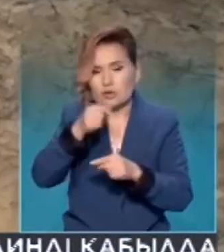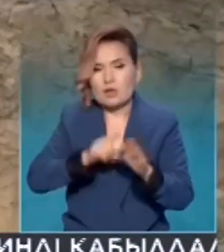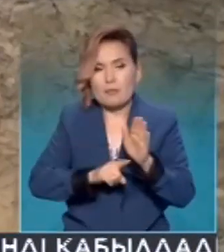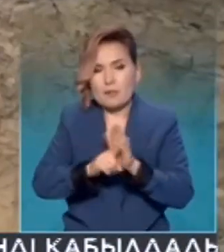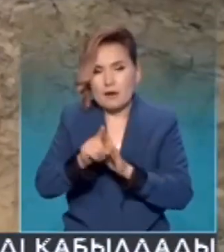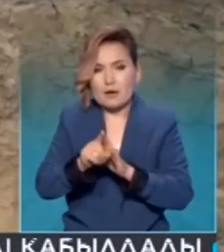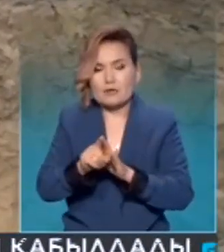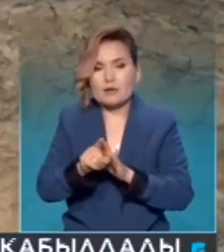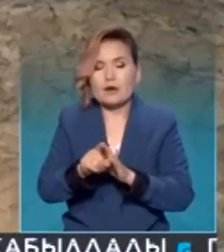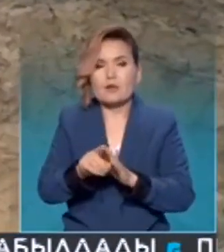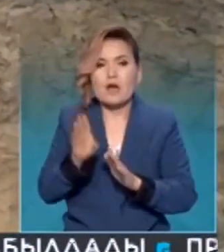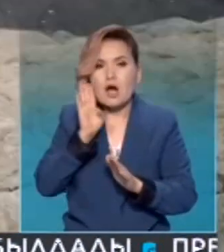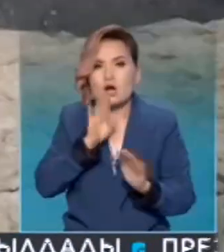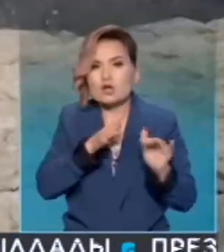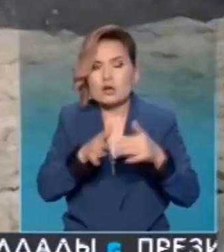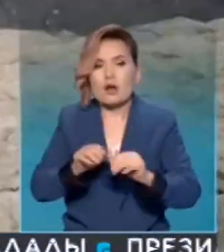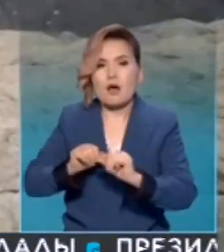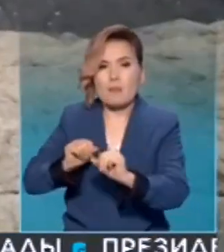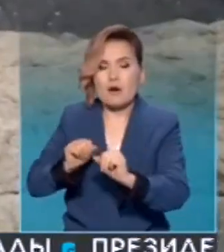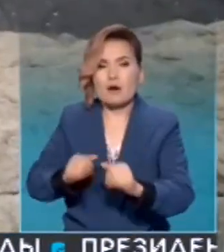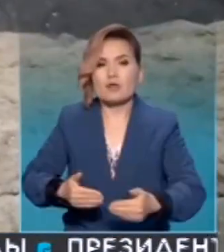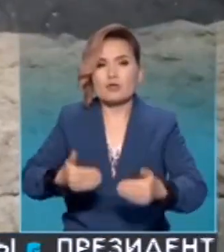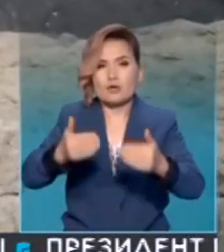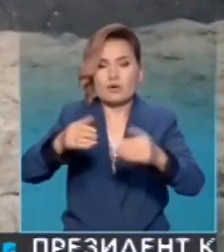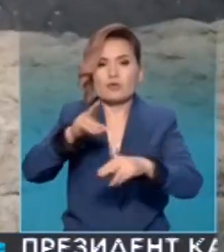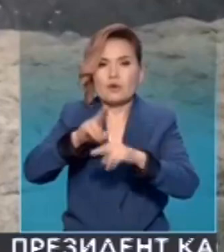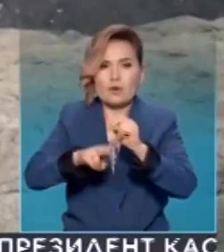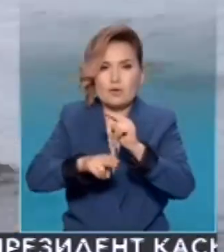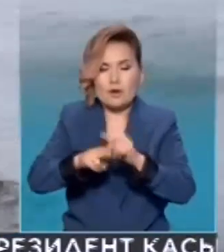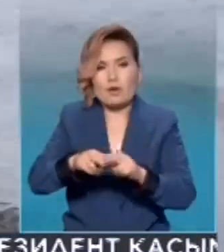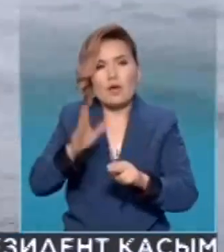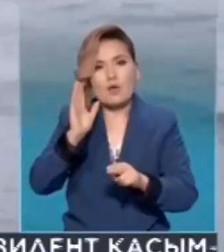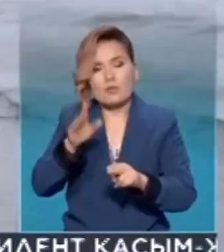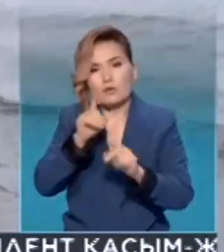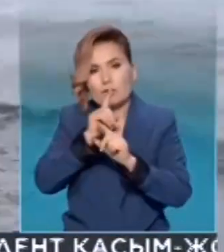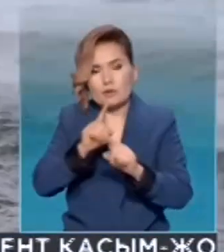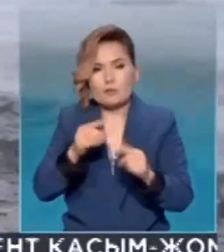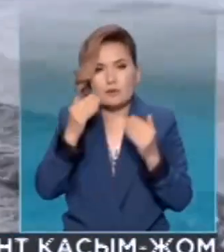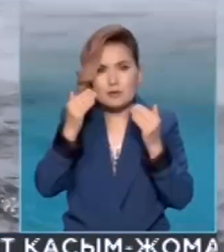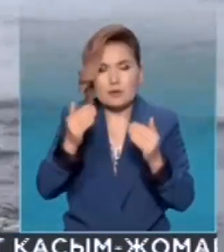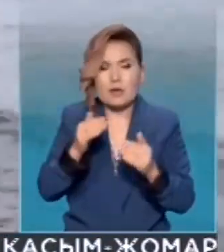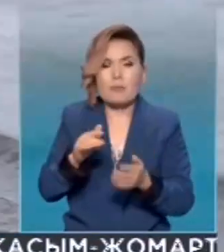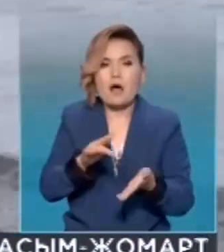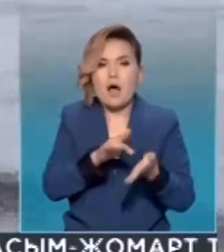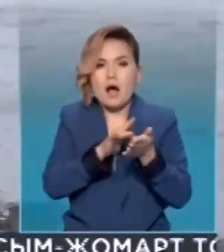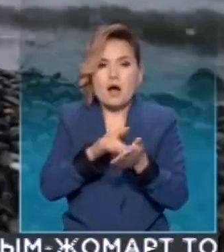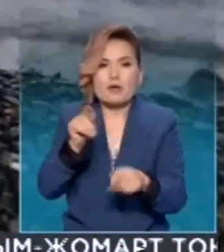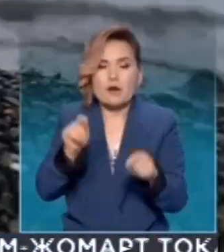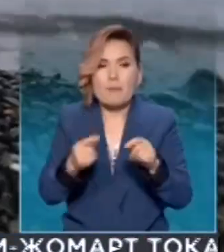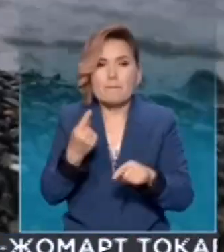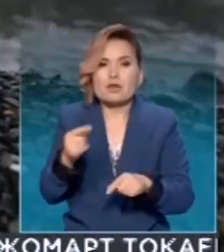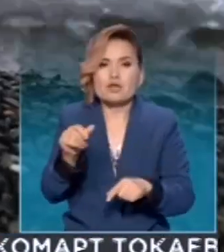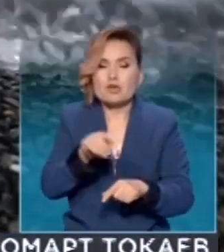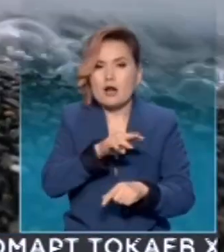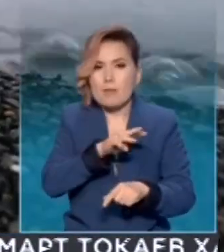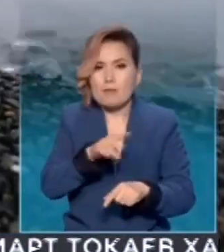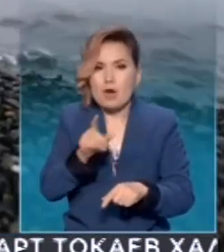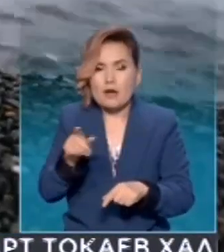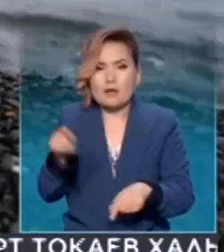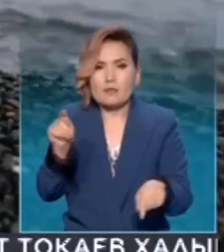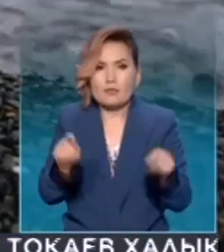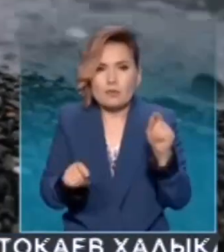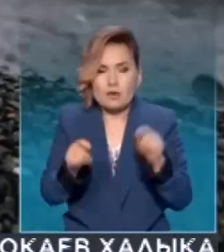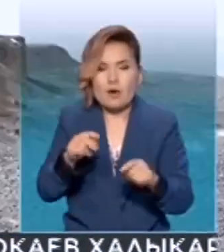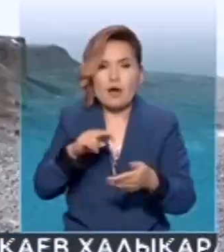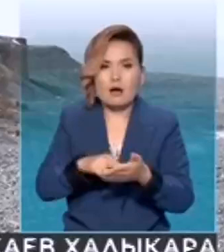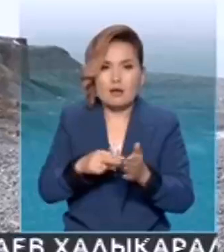Демек жағаны бекіту жұмыстарының биыл жандануда екі талай. Ал осы шомылу маусымында Алакөлге демалуға 1,5 миллион адам келеді деп күтілуде.